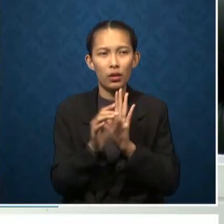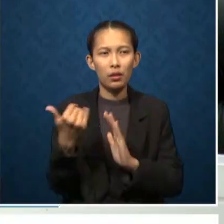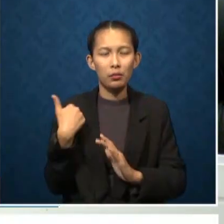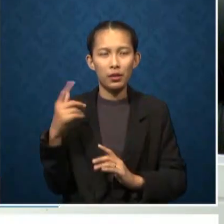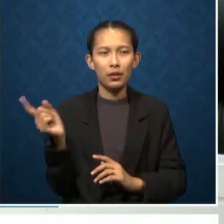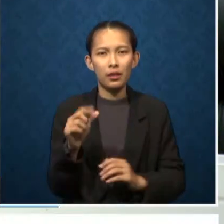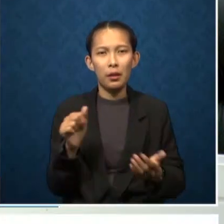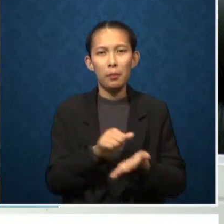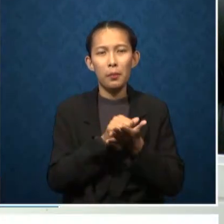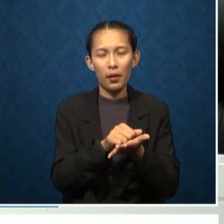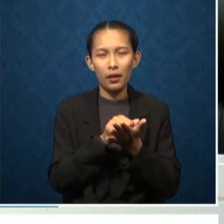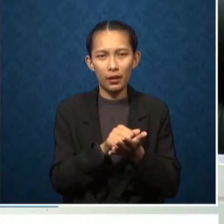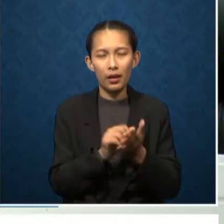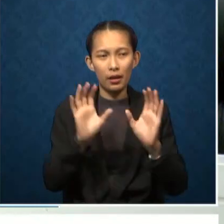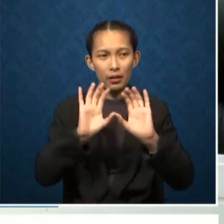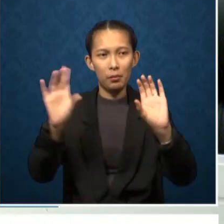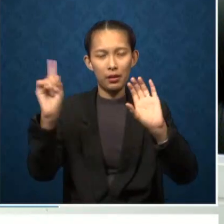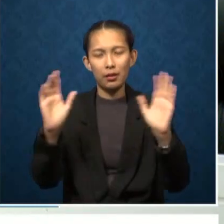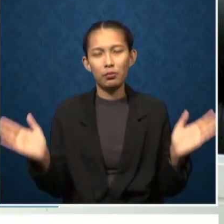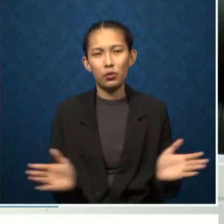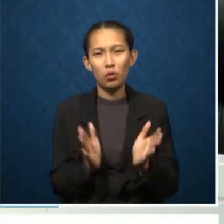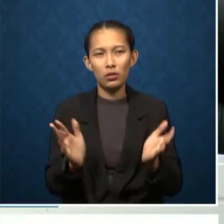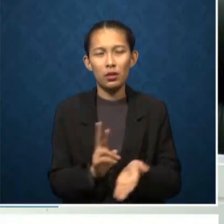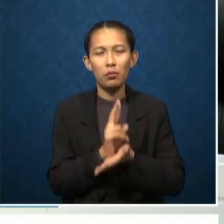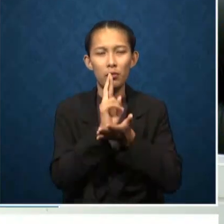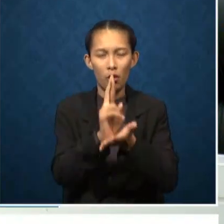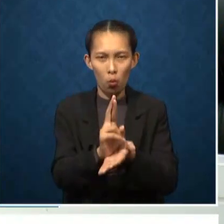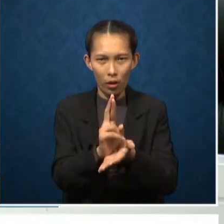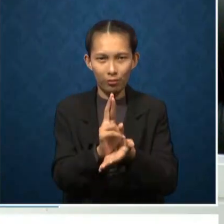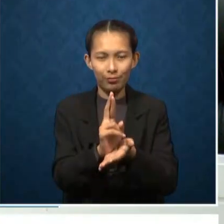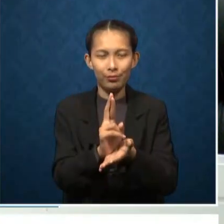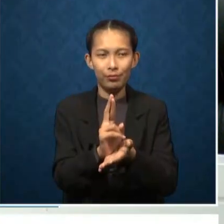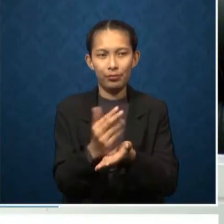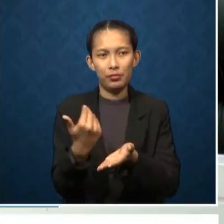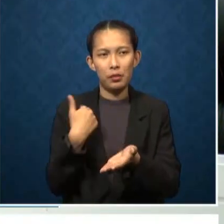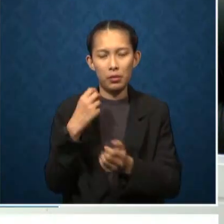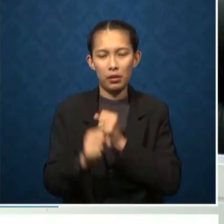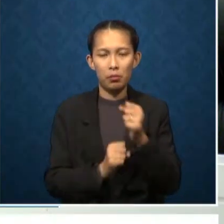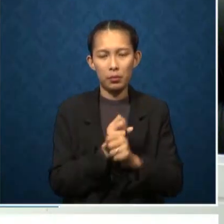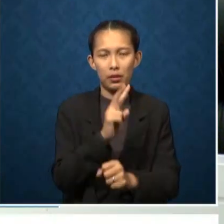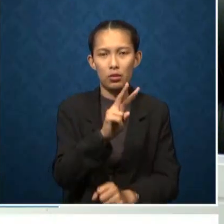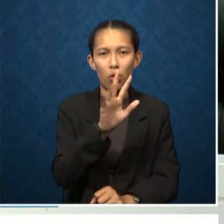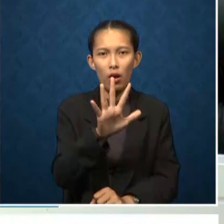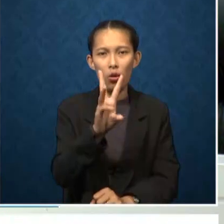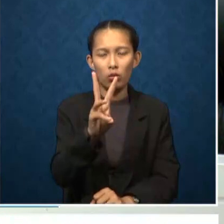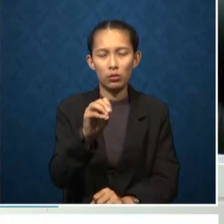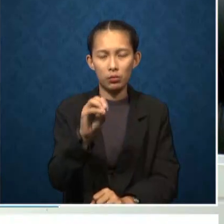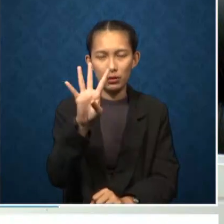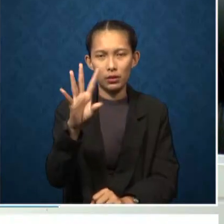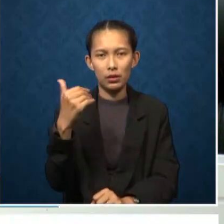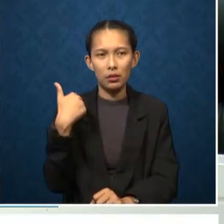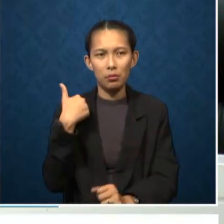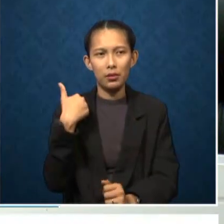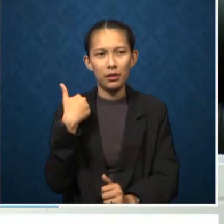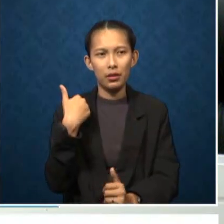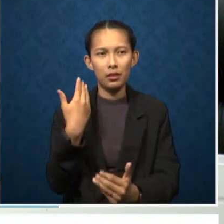นเรื่องบริการภาครัฐคือการส่งเสริมผ่านกลไกรางวัลเลิศรัฐนั่นเองนะคะซึ่งในปี2564มีหน่วยงานส่งผลงานสมั